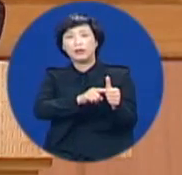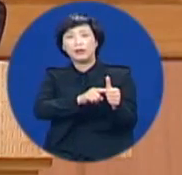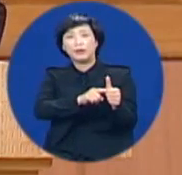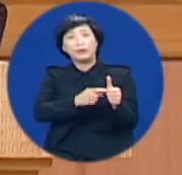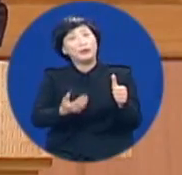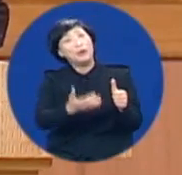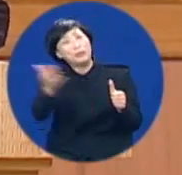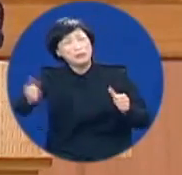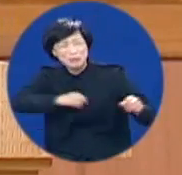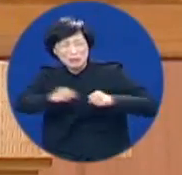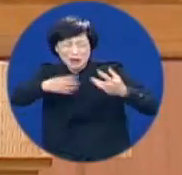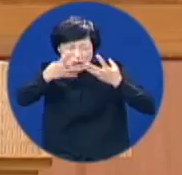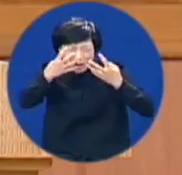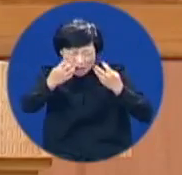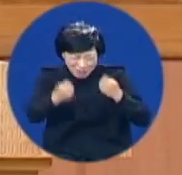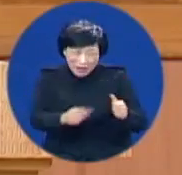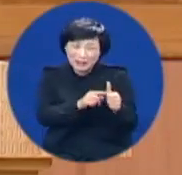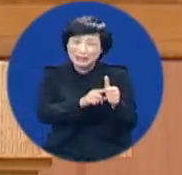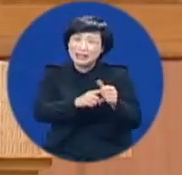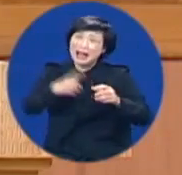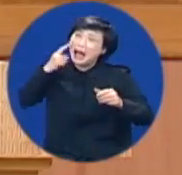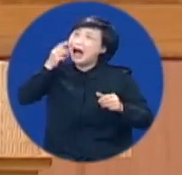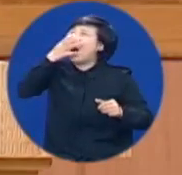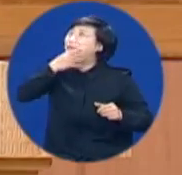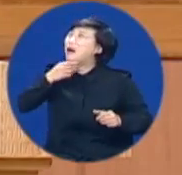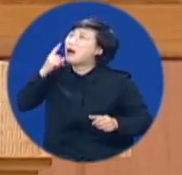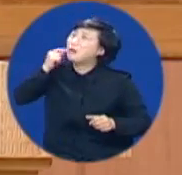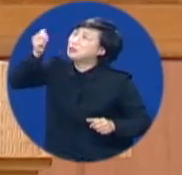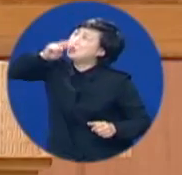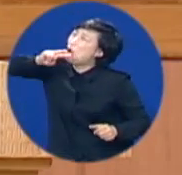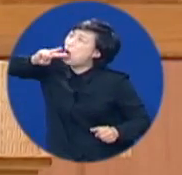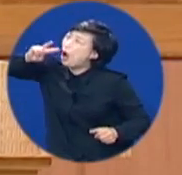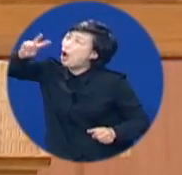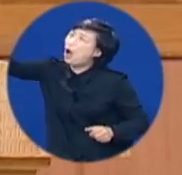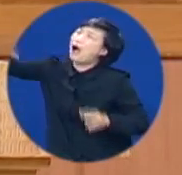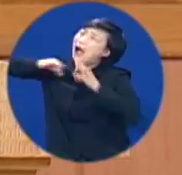얼마나 몸부림을 치느냐. 아브라함 아버지!